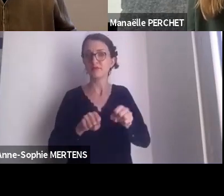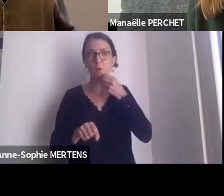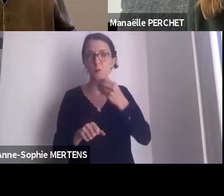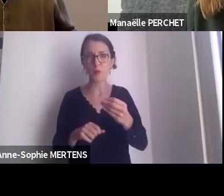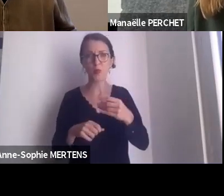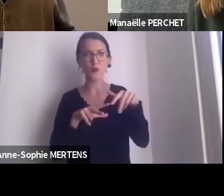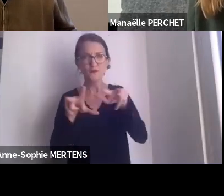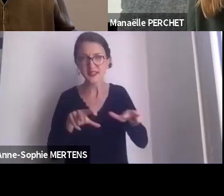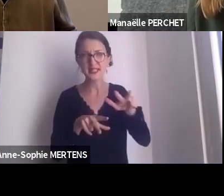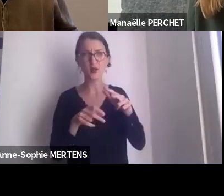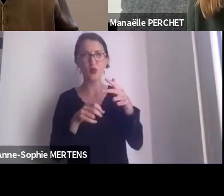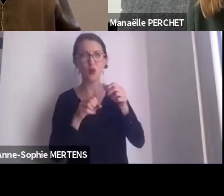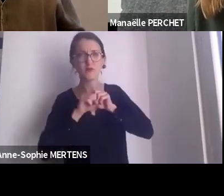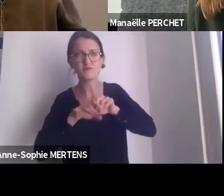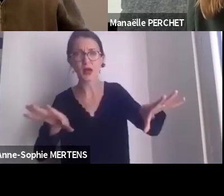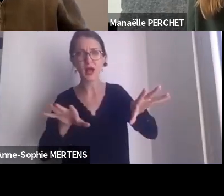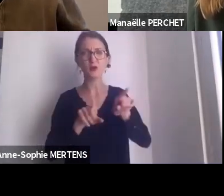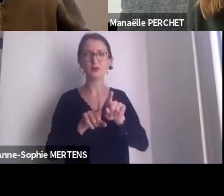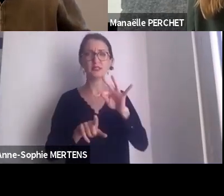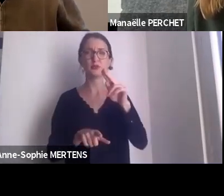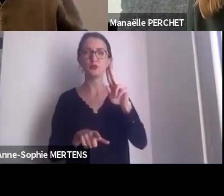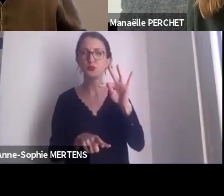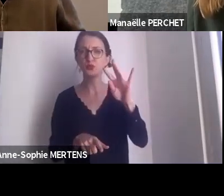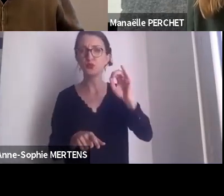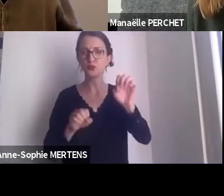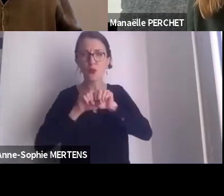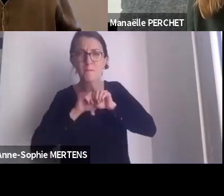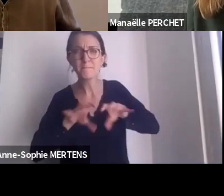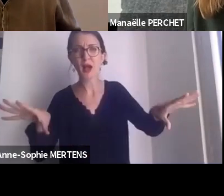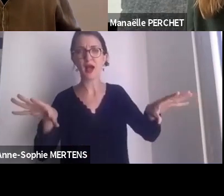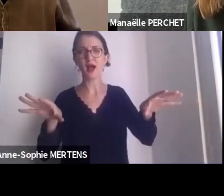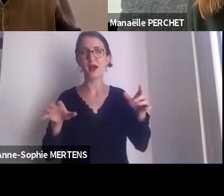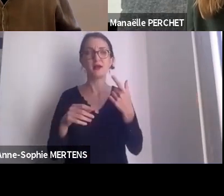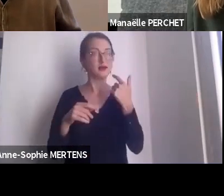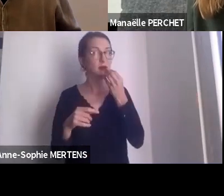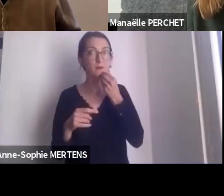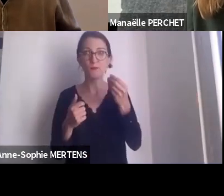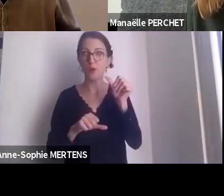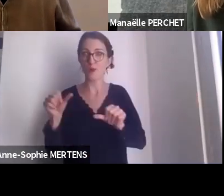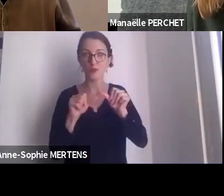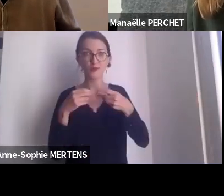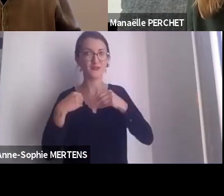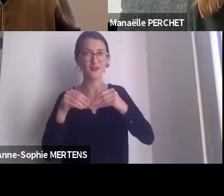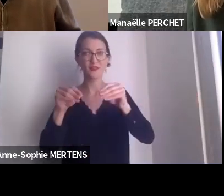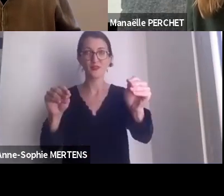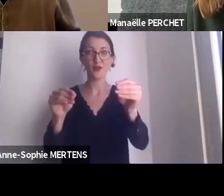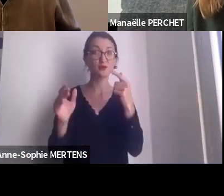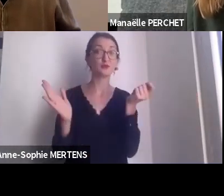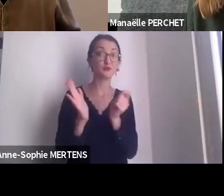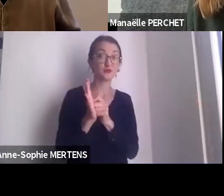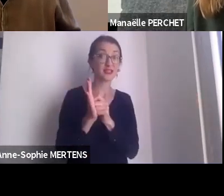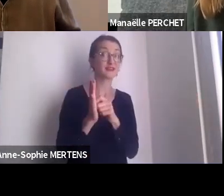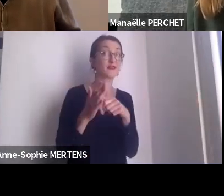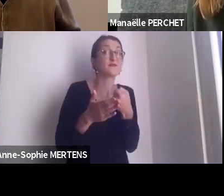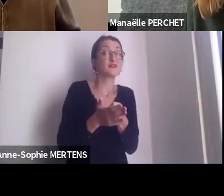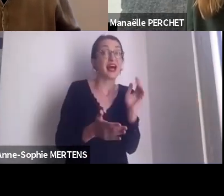très, très présents sur Internet. Et on a commercialisé ces produits et fin avril, début mai, ça a démarré, mais vraiment